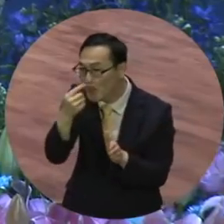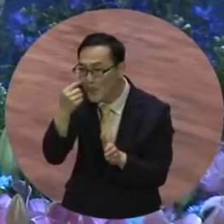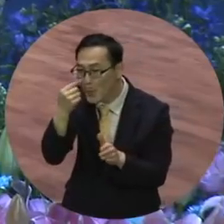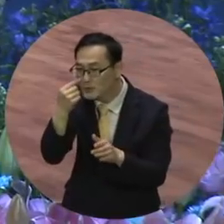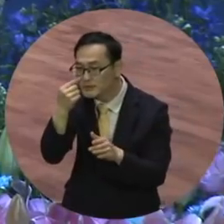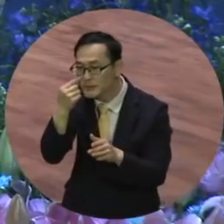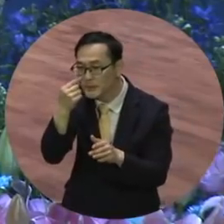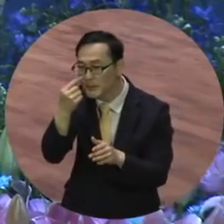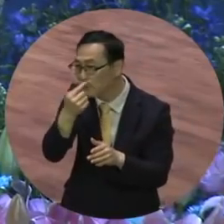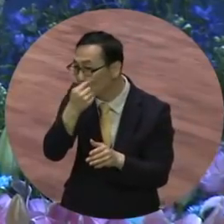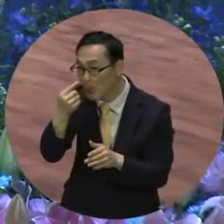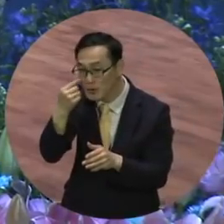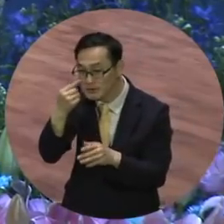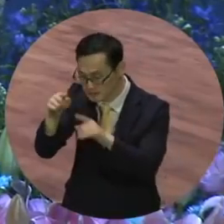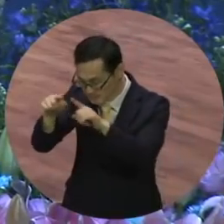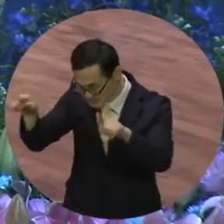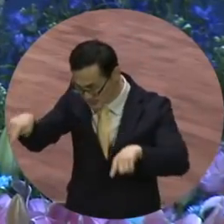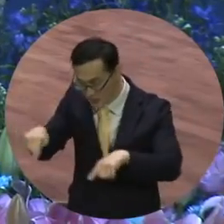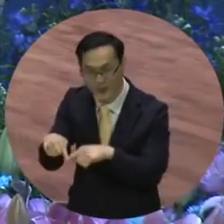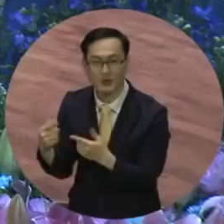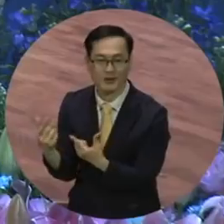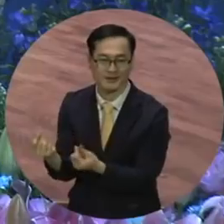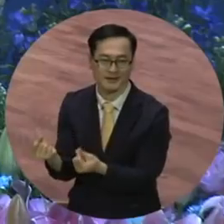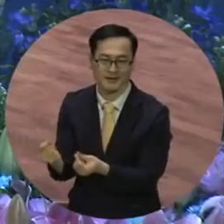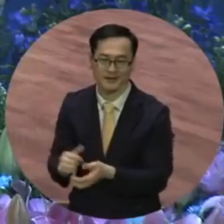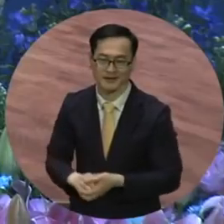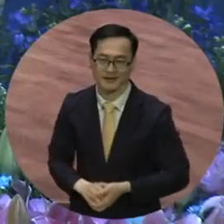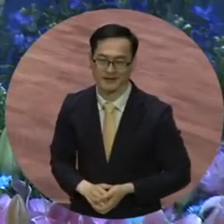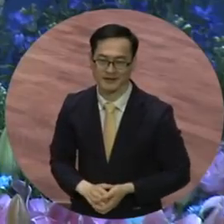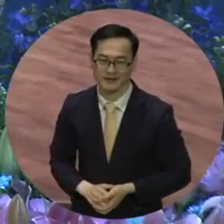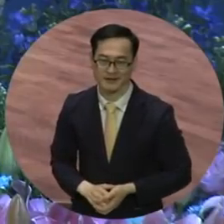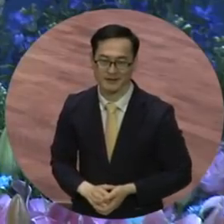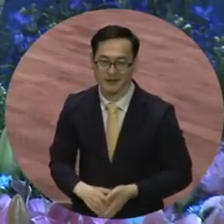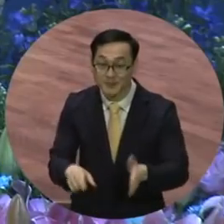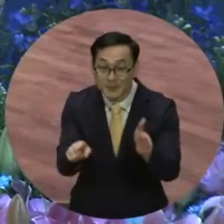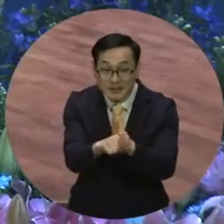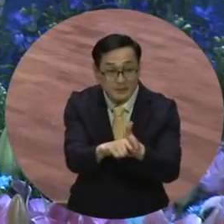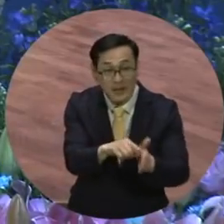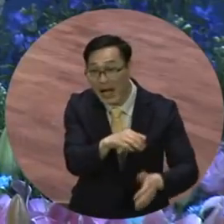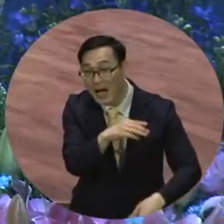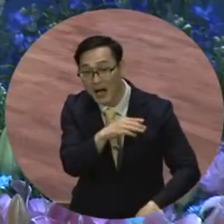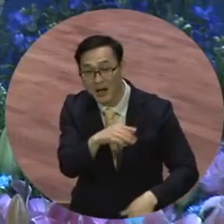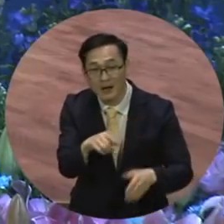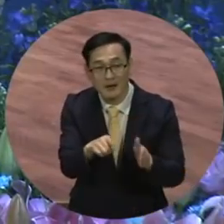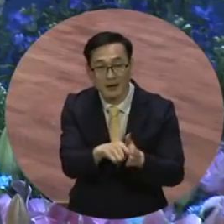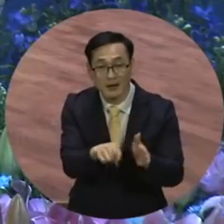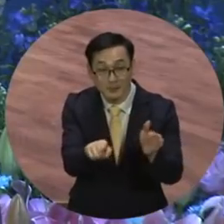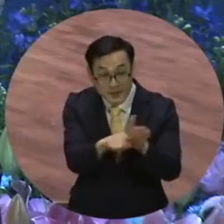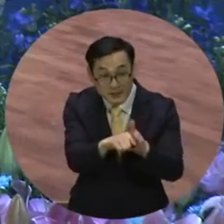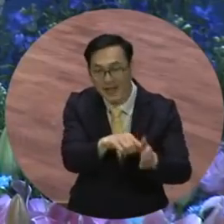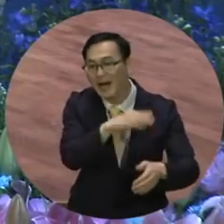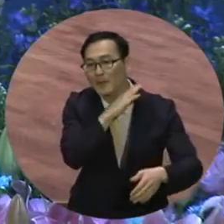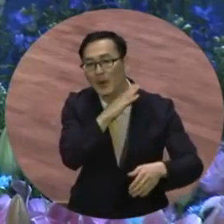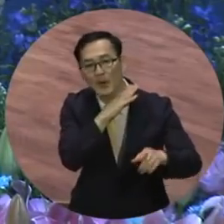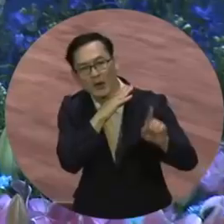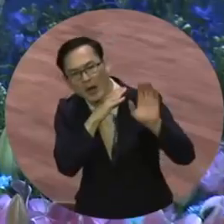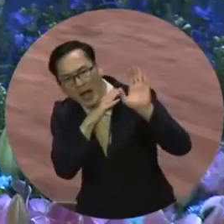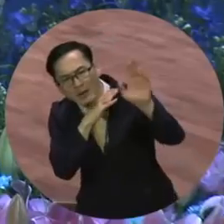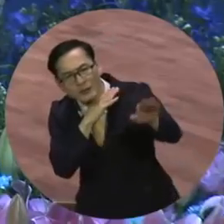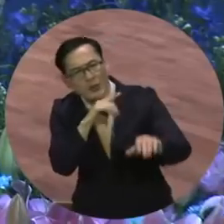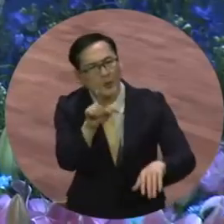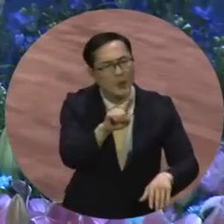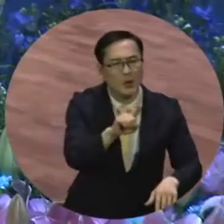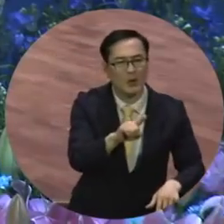믿음은요 눈에 안 보여요. 보이면 뭘 믿음이란 말할 필요 없지요. 믿음은 상식적으로 이해 안 되는